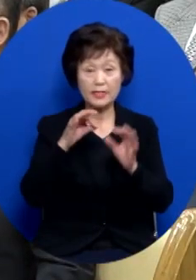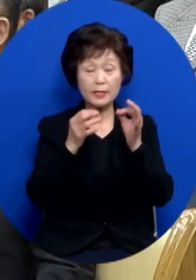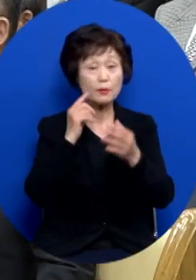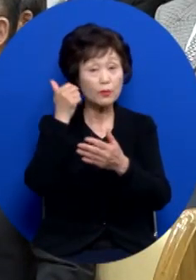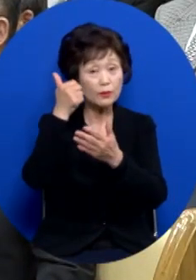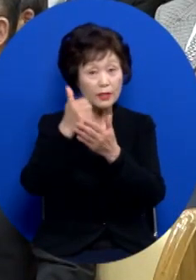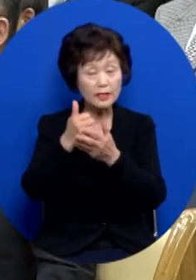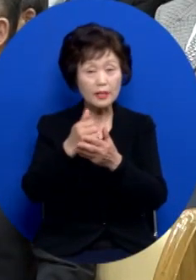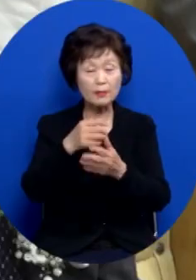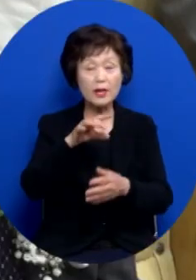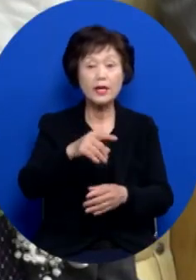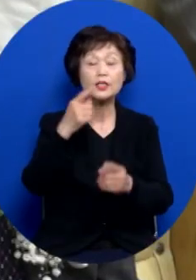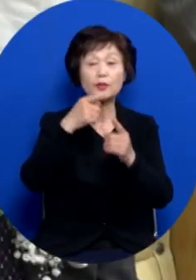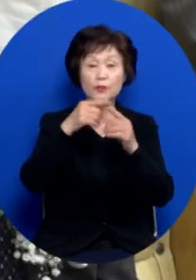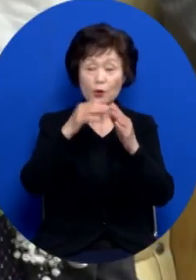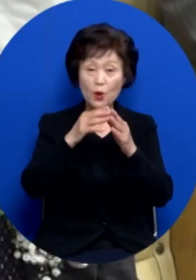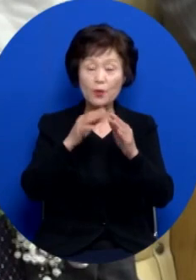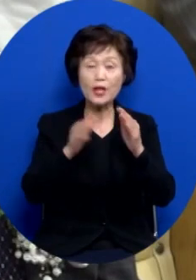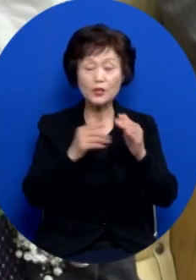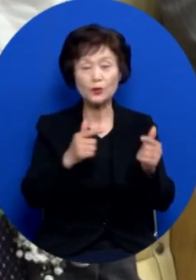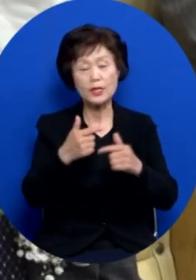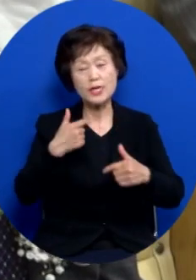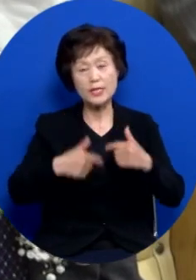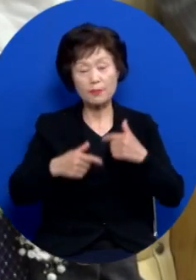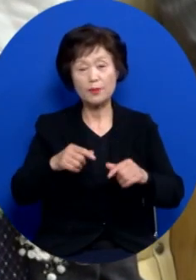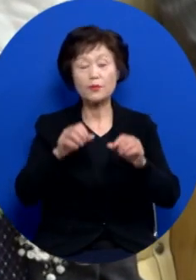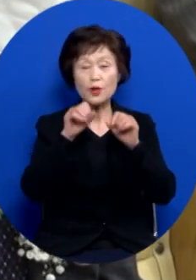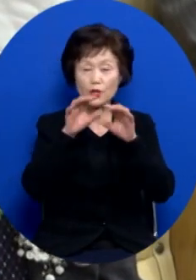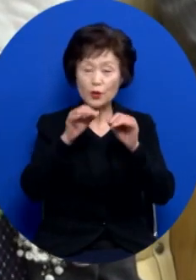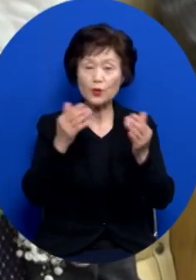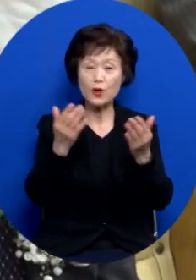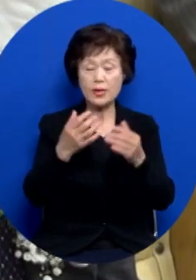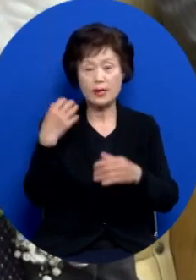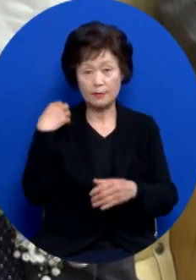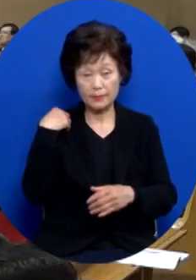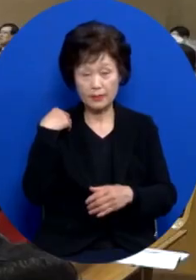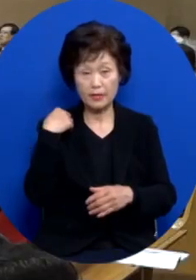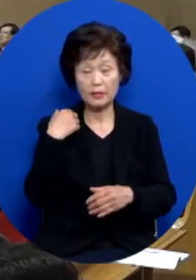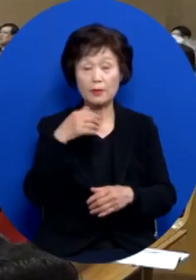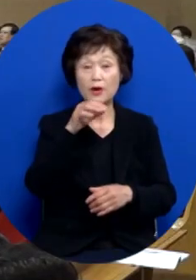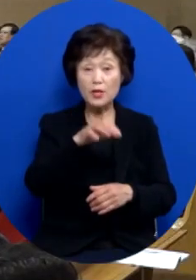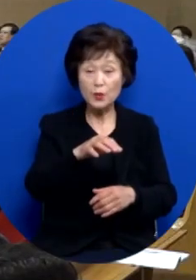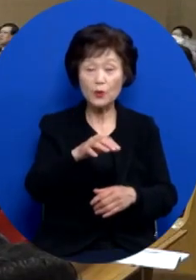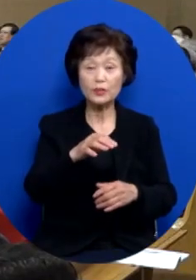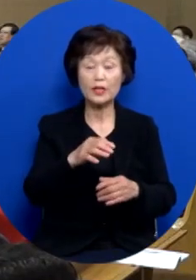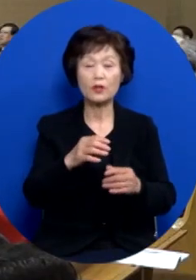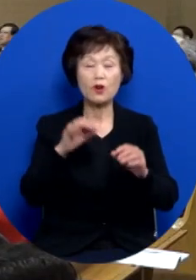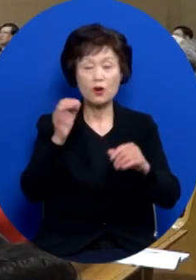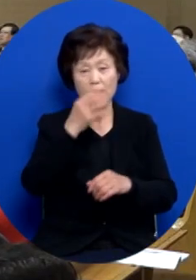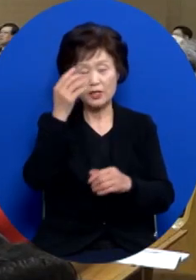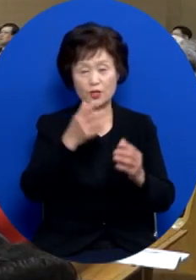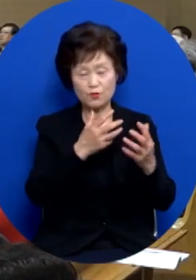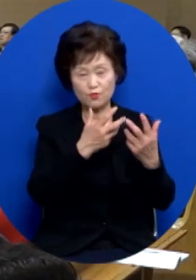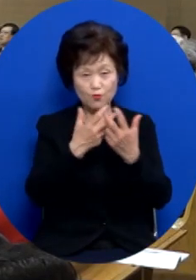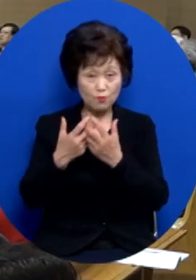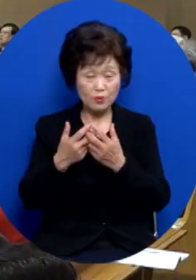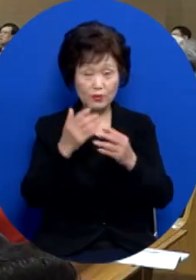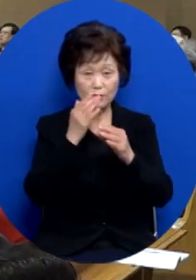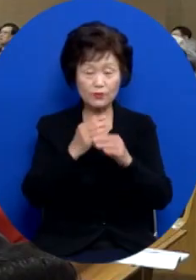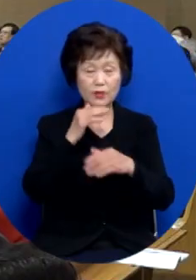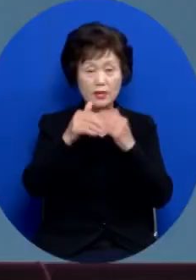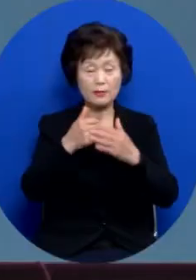목사는 초대교회 성도들은 기쁨으로 선교적 사명을 감당했다며 남선교회연합회가 성령 충만한 가운데